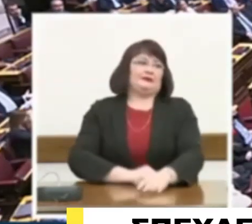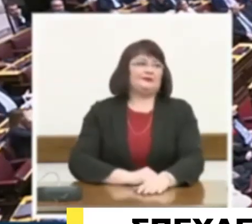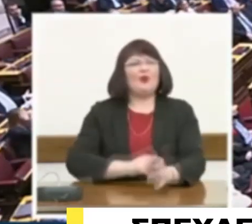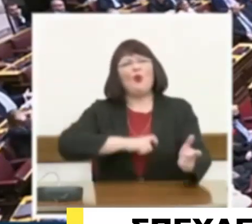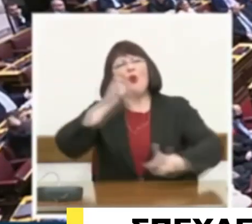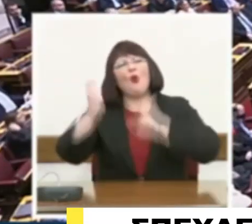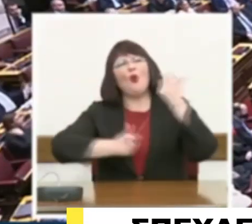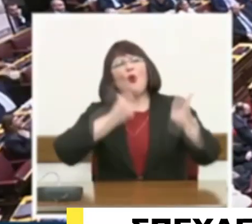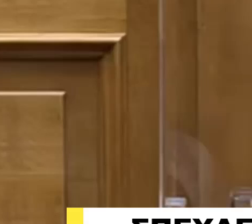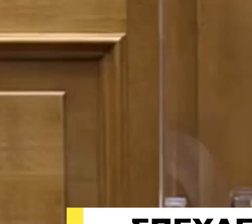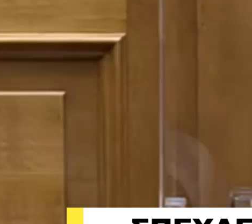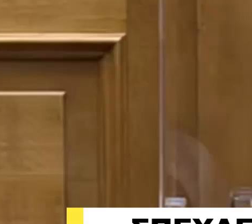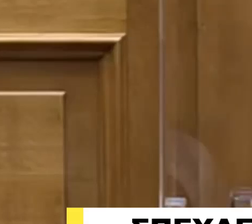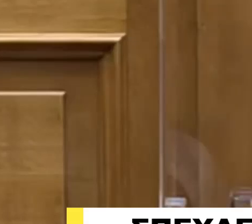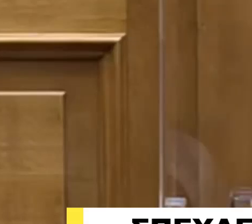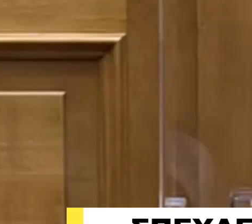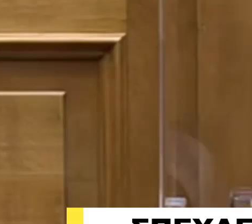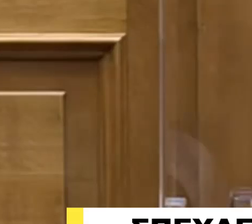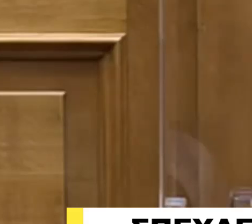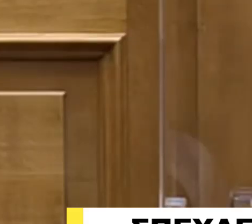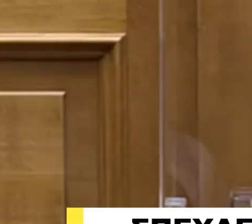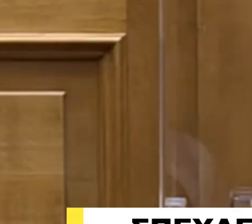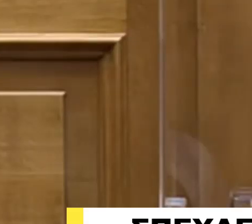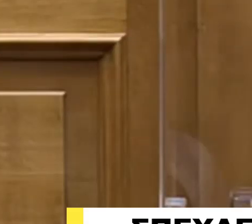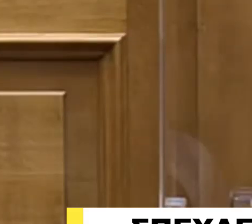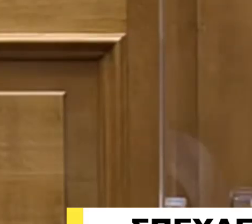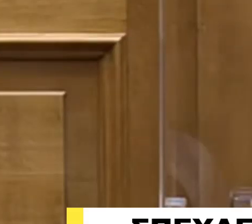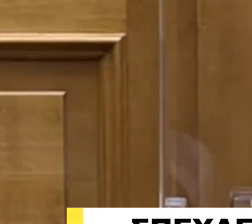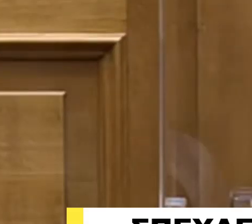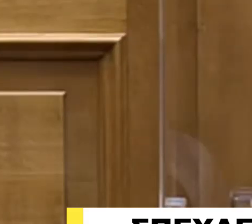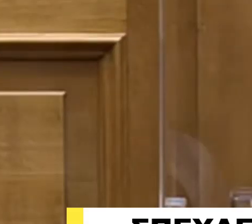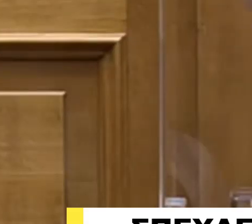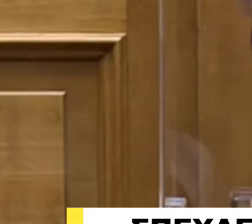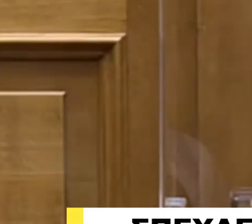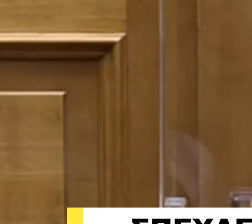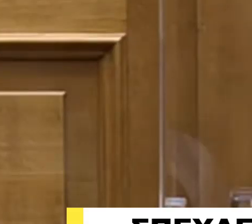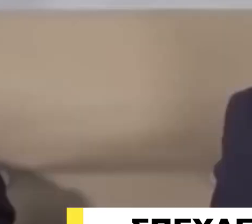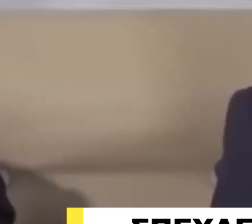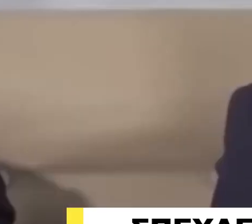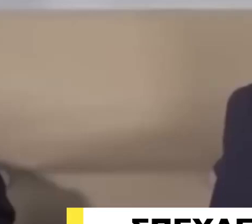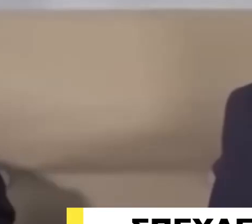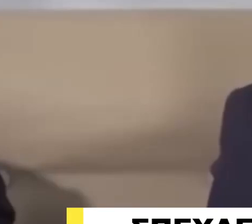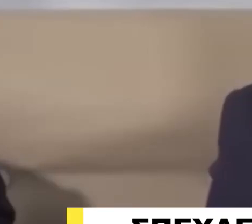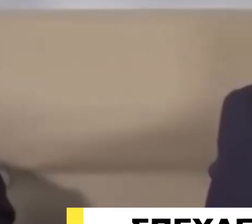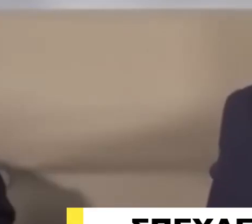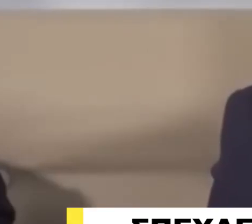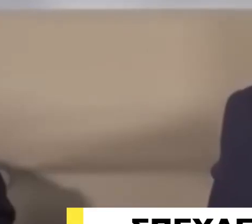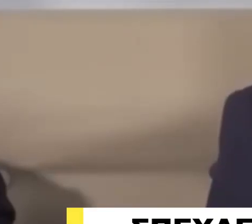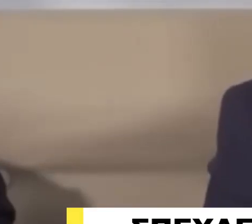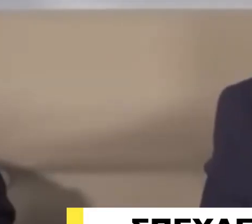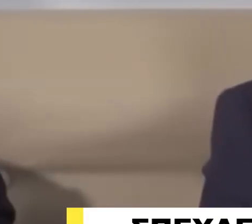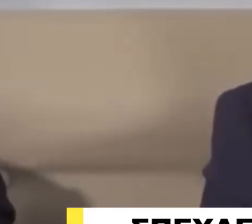Δημοκρατία περίμενε κατά τα φαινόμενα ότι τόσο η ελληνική λύση του Κυριάκου Βελόπουλου όσο και οι Σπαρτιάτες δεν θα ήταν στη